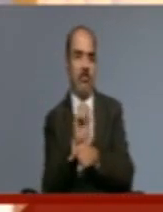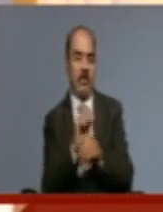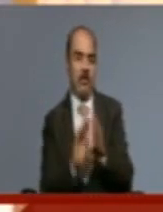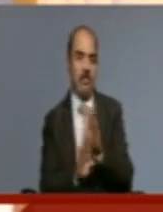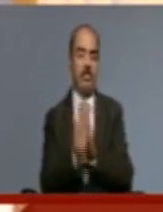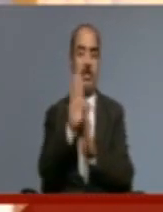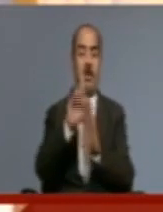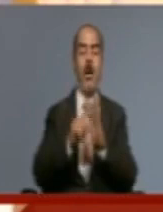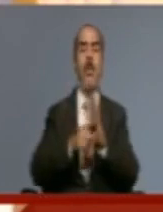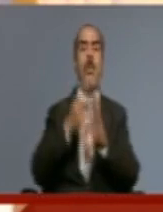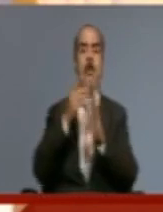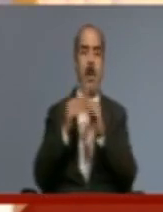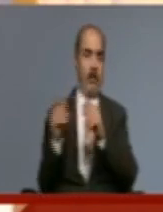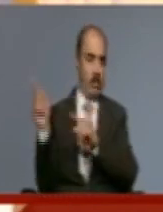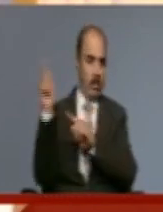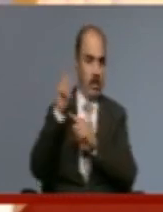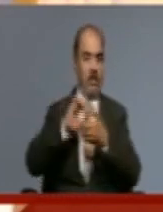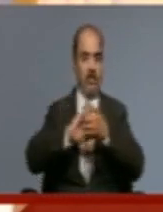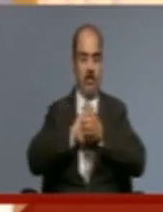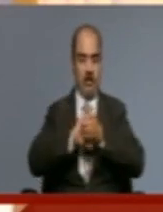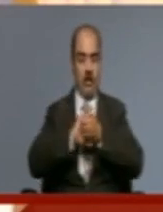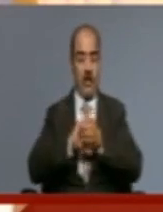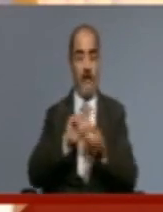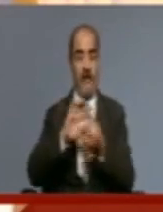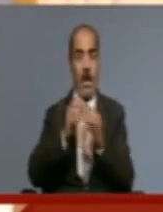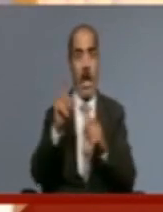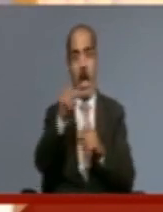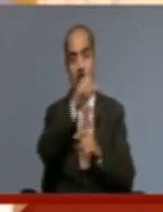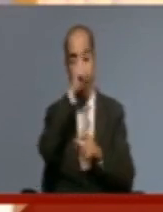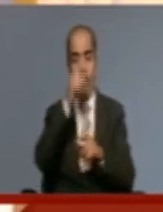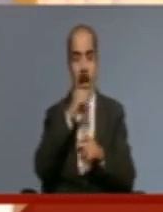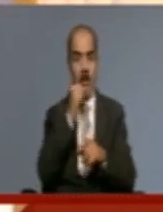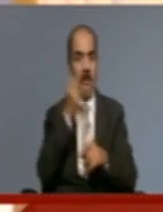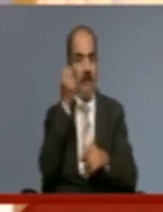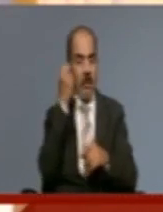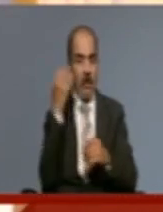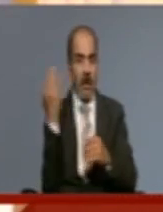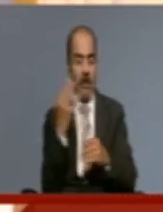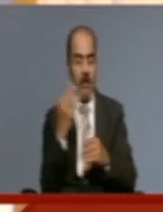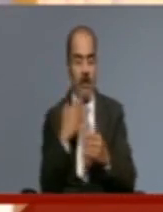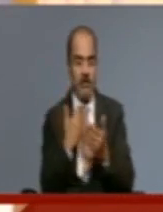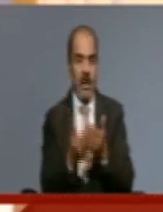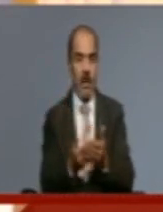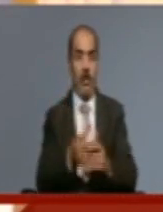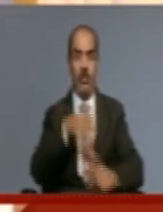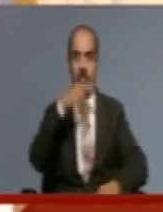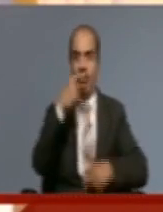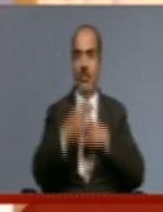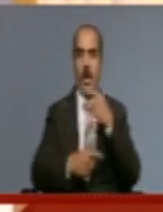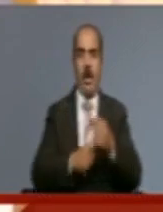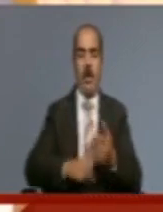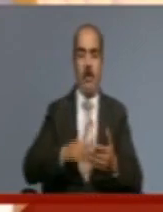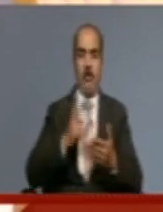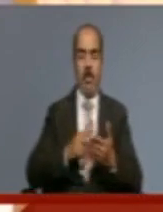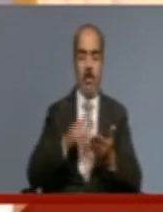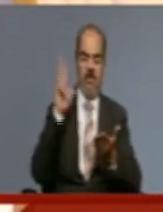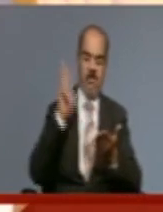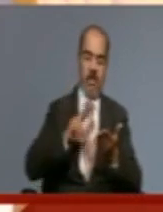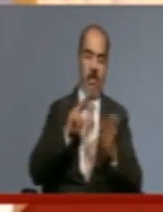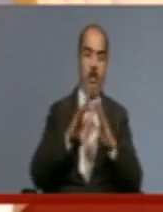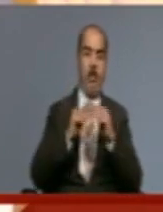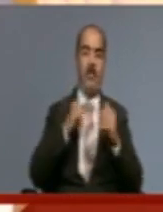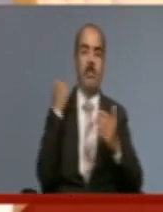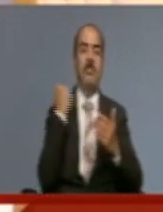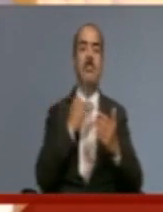في مصر نتعاون مع المنظمة العالمية للملكية الفكرية، حيث نعمل على تسجيل علامة تجارية